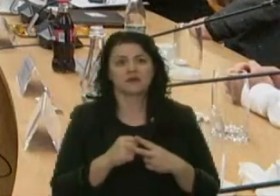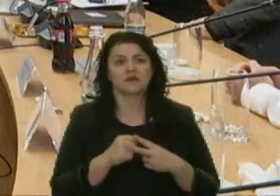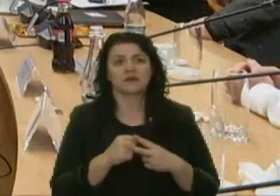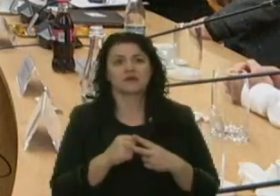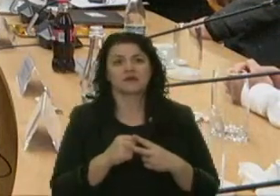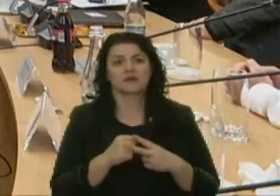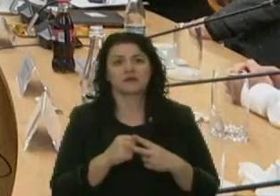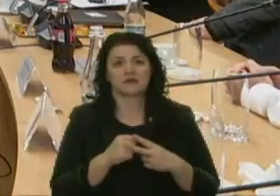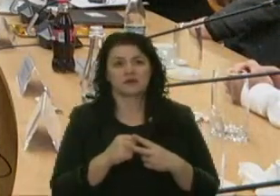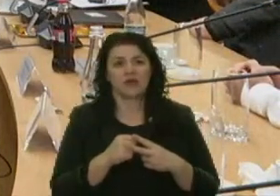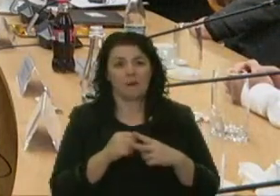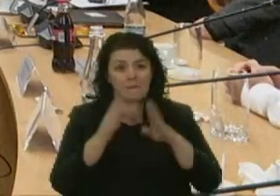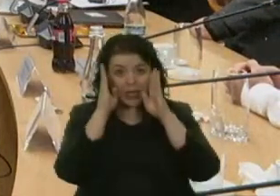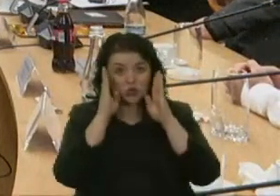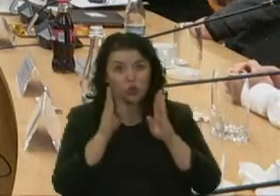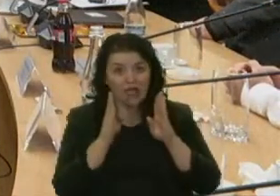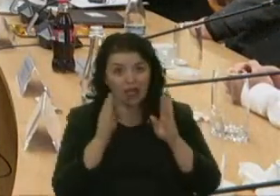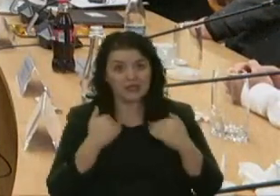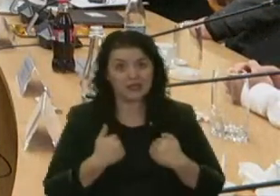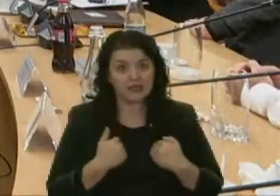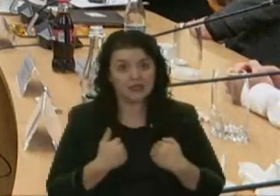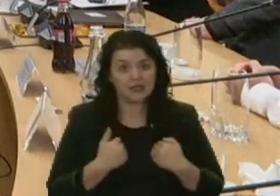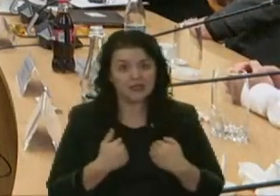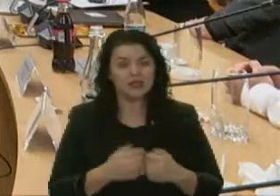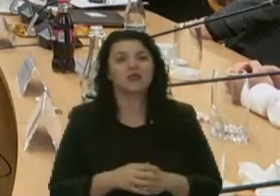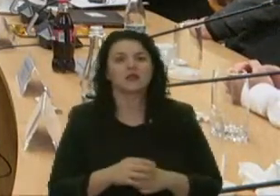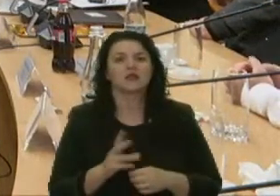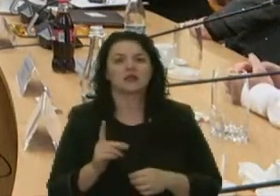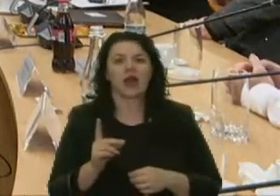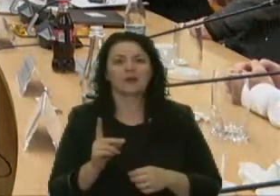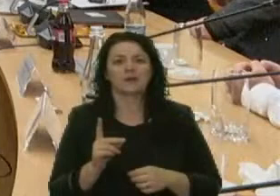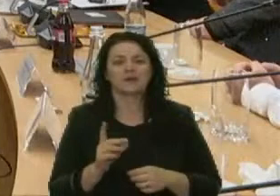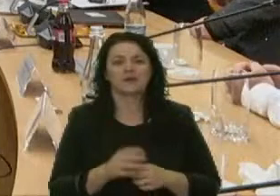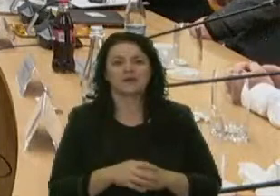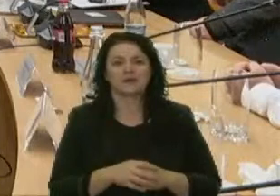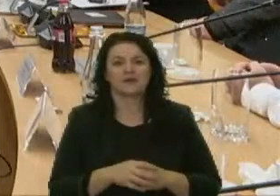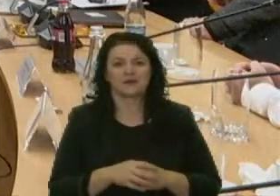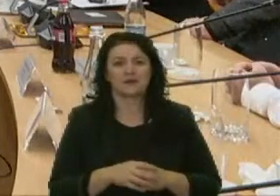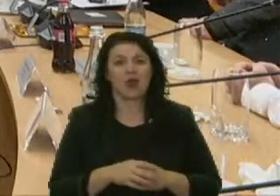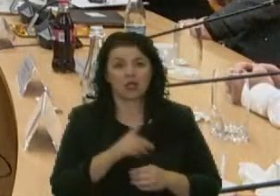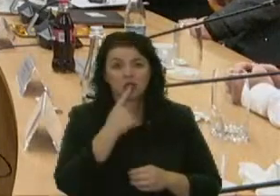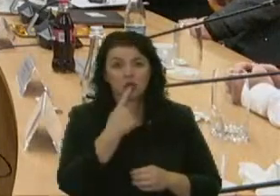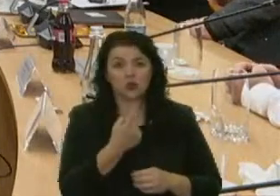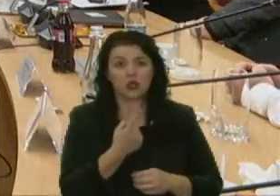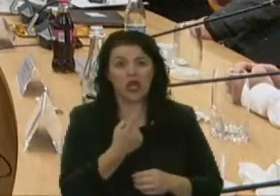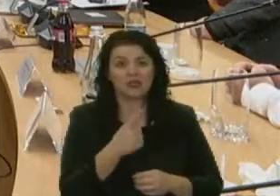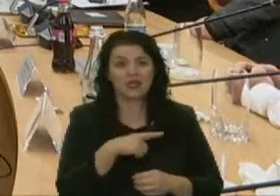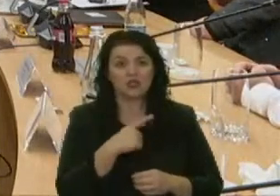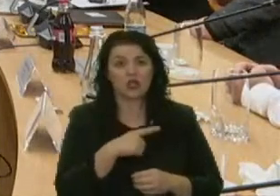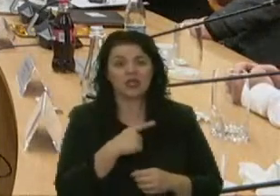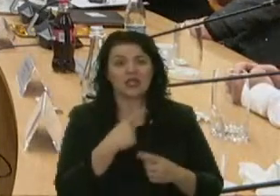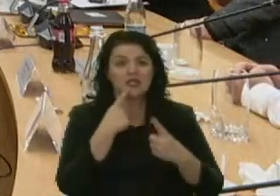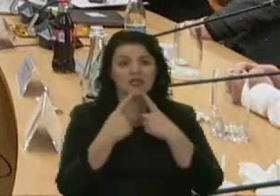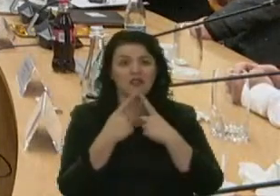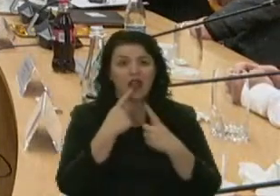spuneți mă ascultați bineînțeles da spuneți că sunteți sfătuit de unii dintre